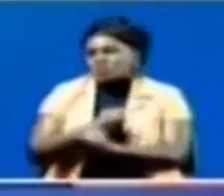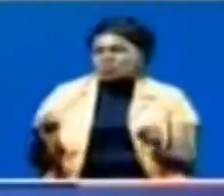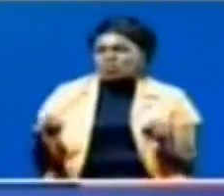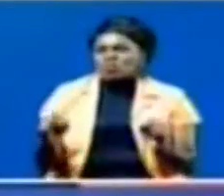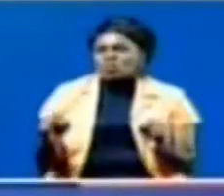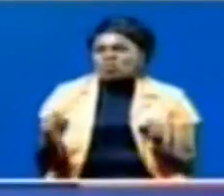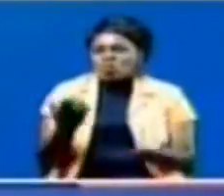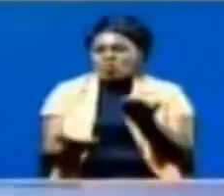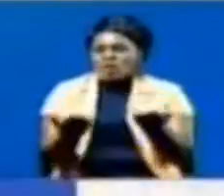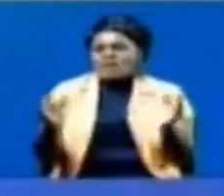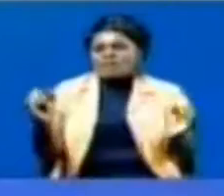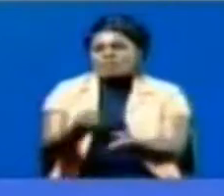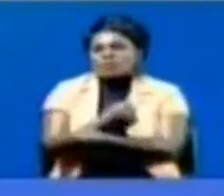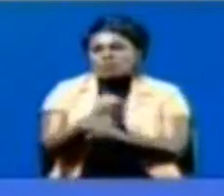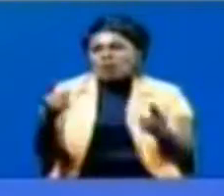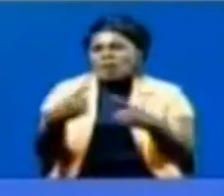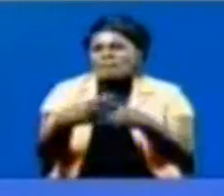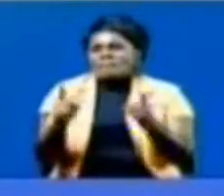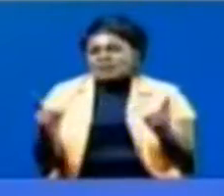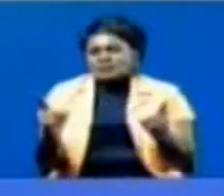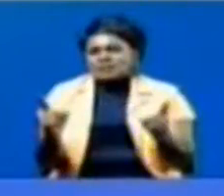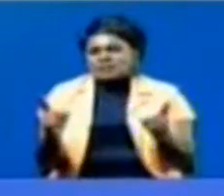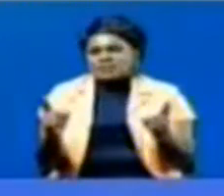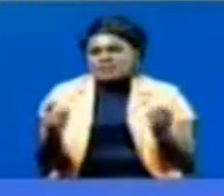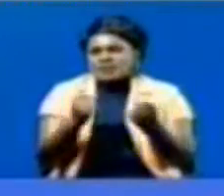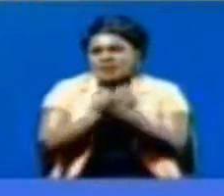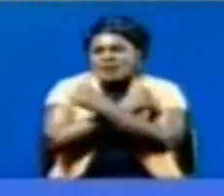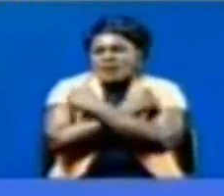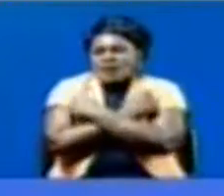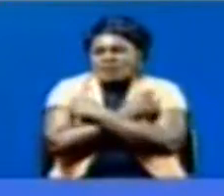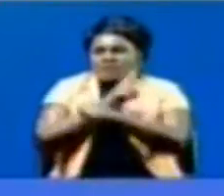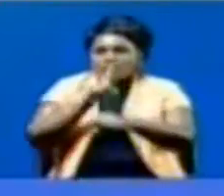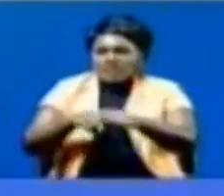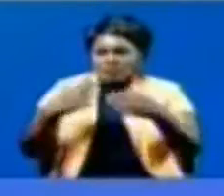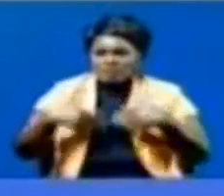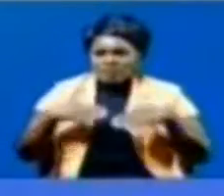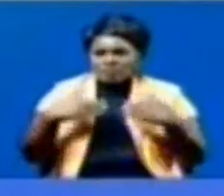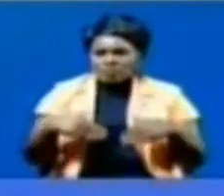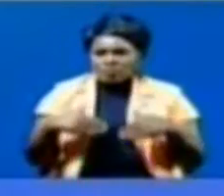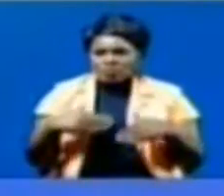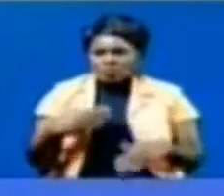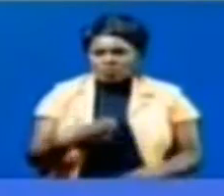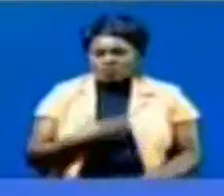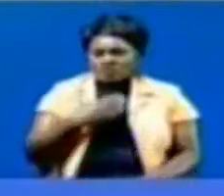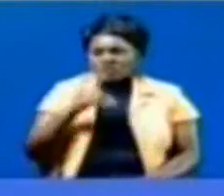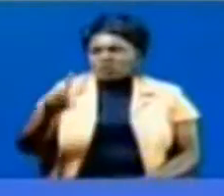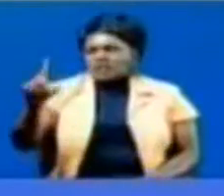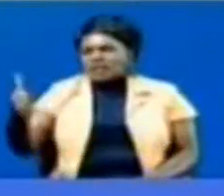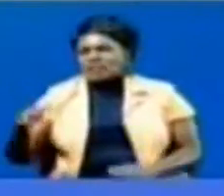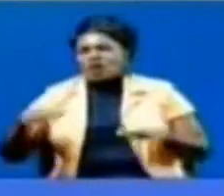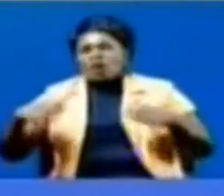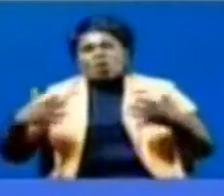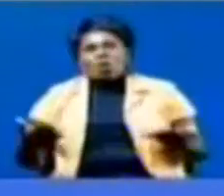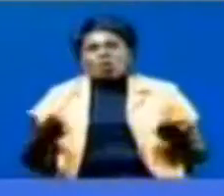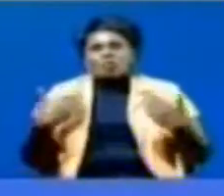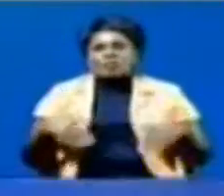nikakiweka katika uzani, lakini kwa muktadha pengine wanasema mapenzi ni wakati ambapo watu wanatendeana. Mhm. Ama pengine kama watu